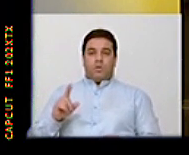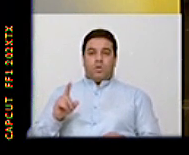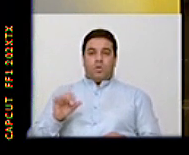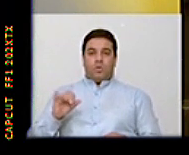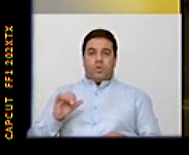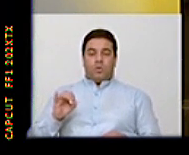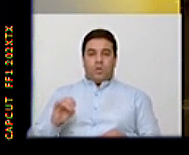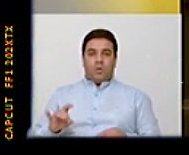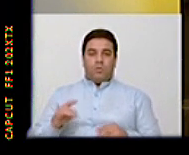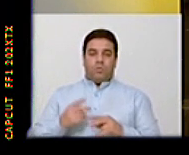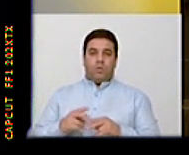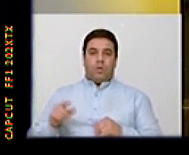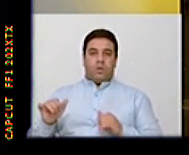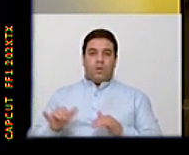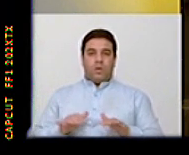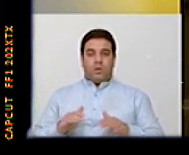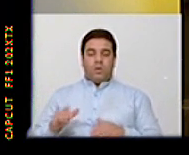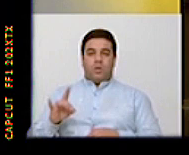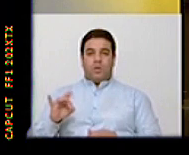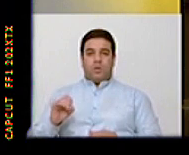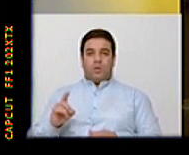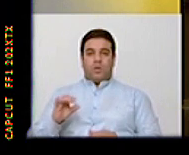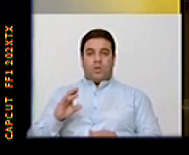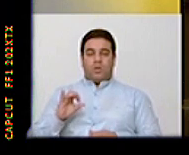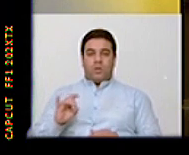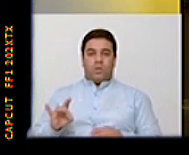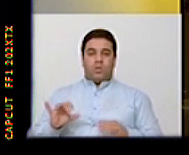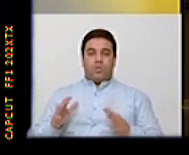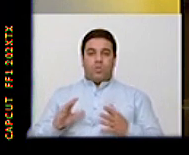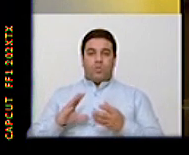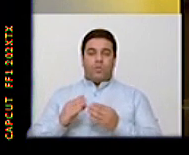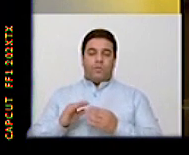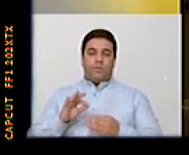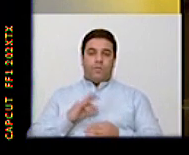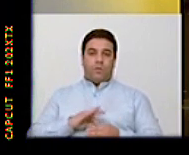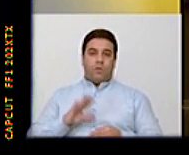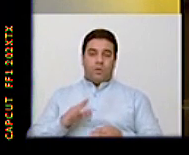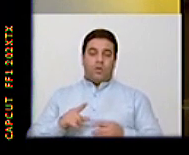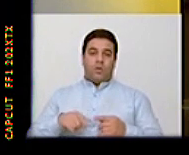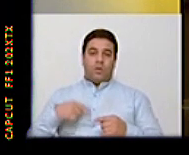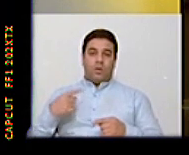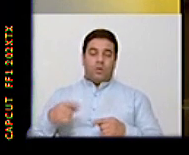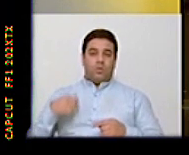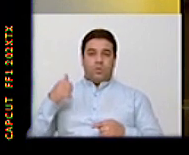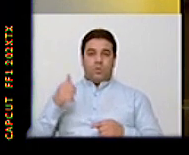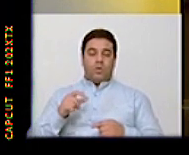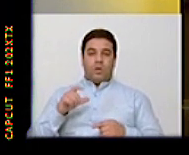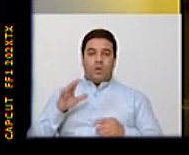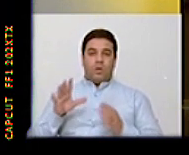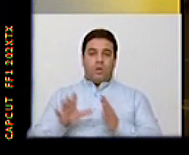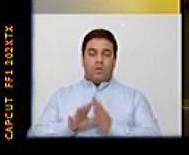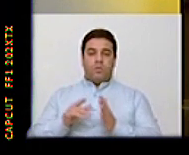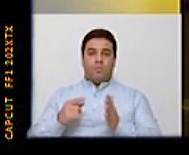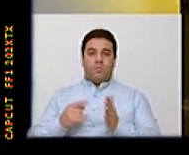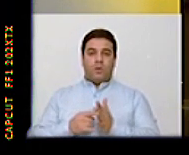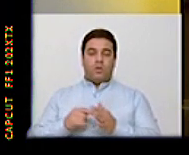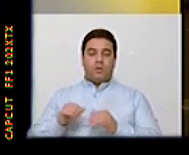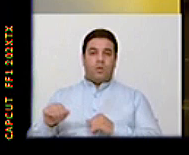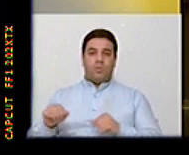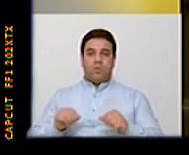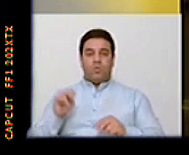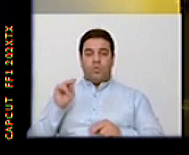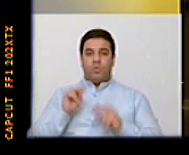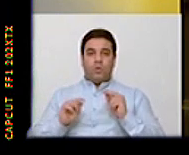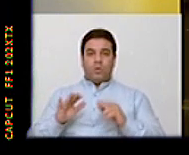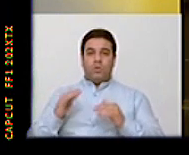bularni tebranma harakatida rezonans hodisasidan foydalaniladi. Kelgusi yili elektromagnit tebranishlarni